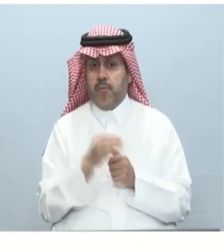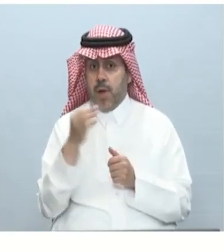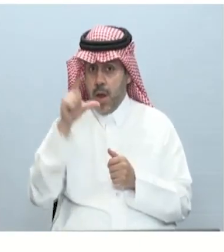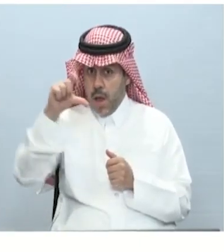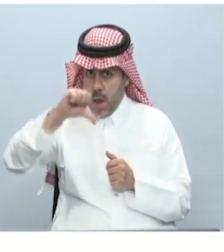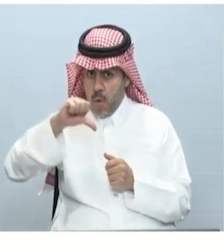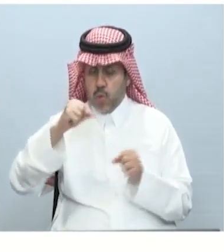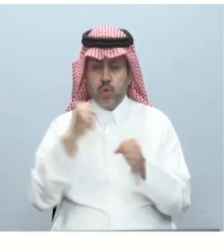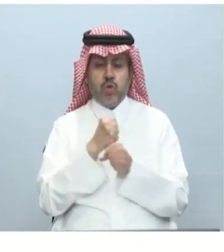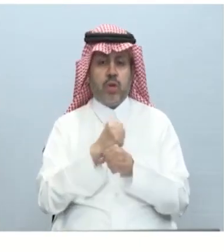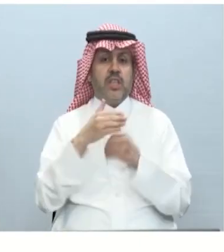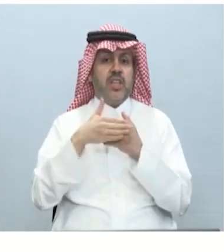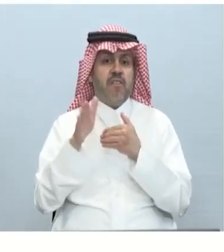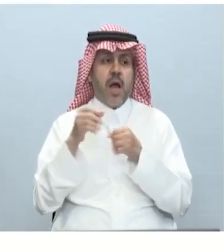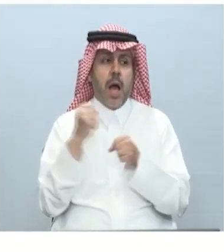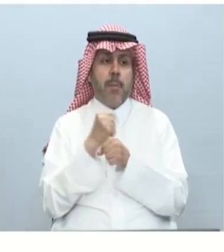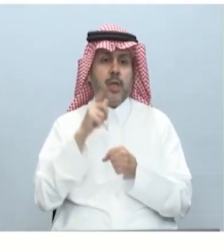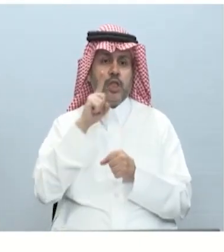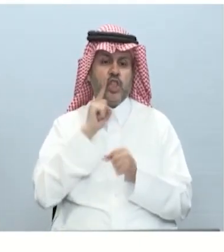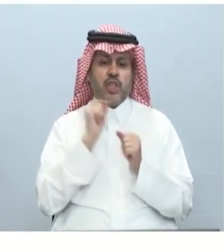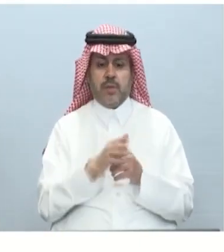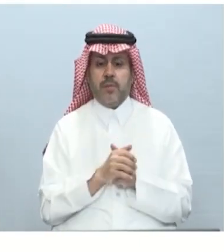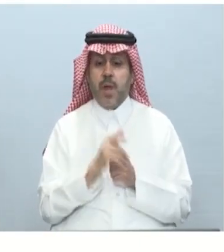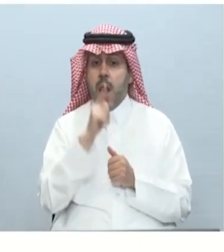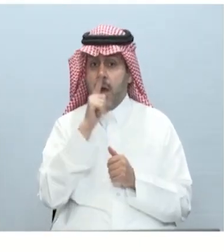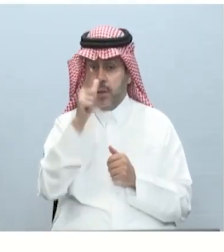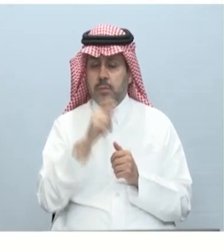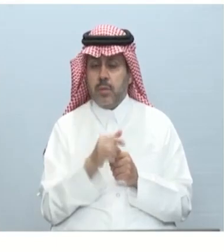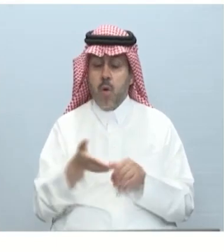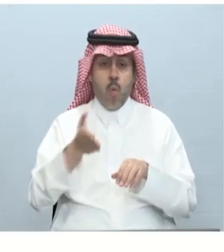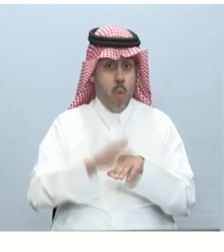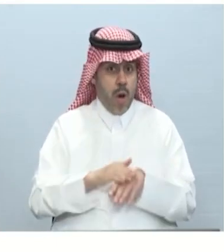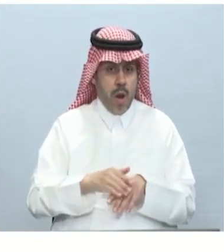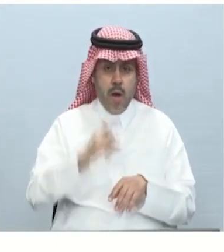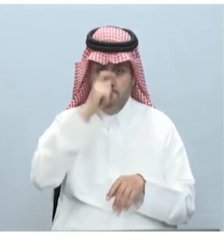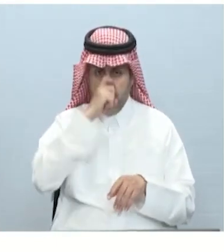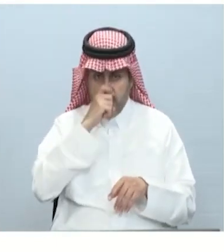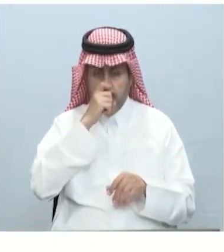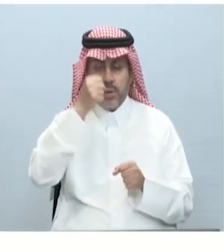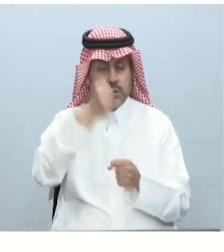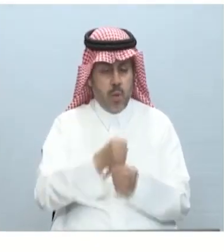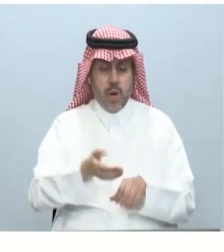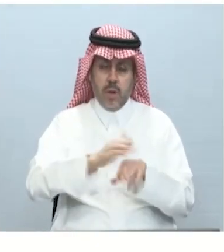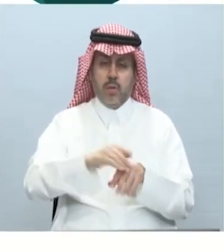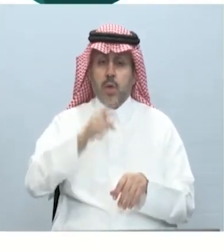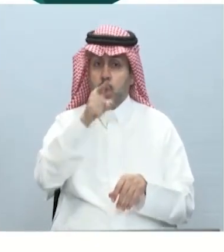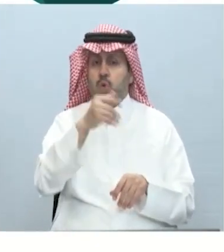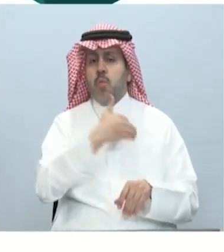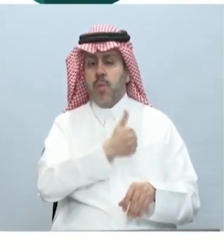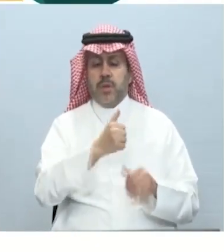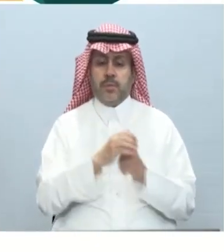عملا الشيطان يقول الله سبحانه وعلى الله فتوكلوا ان كنتم مؤمنين